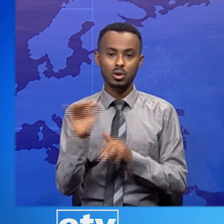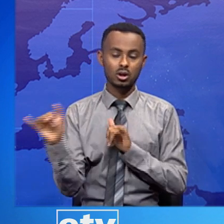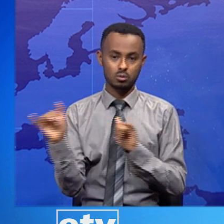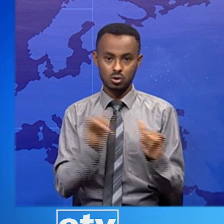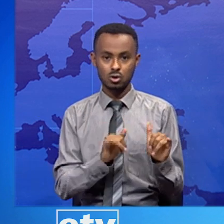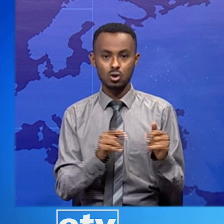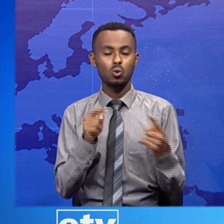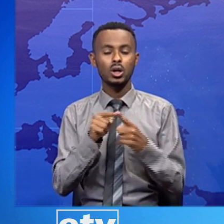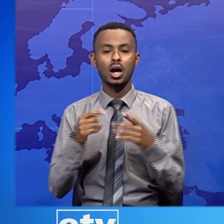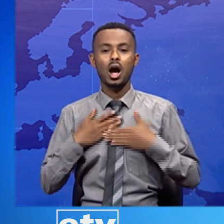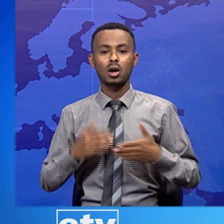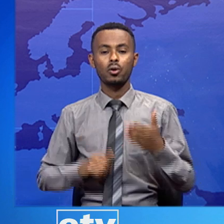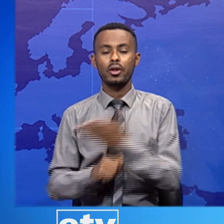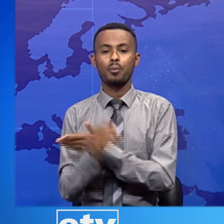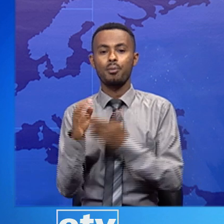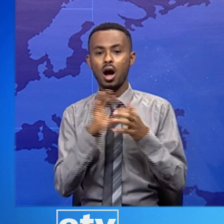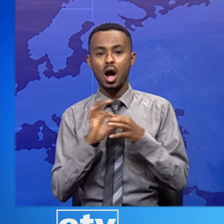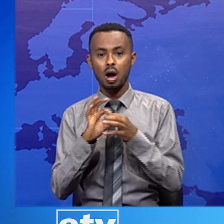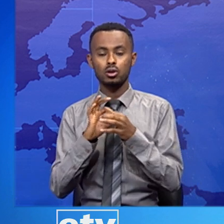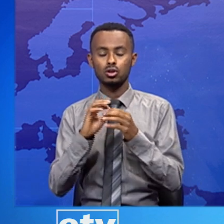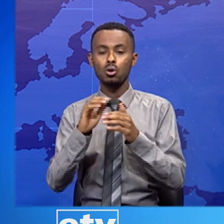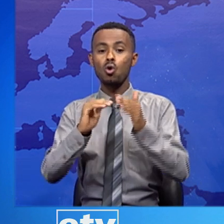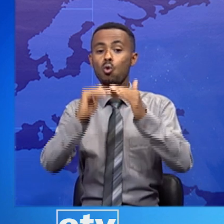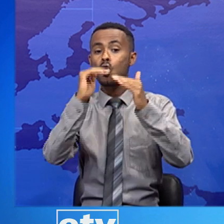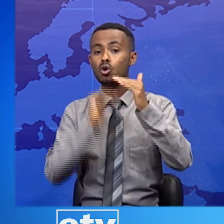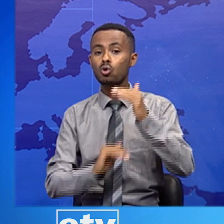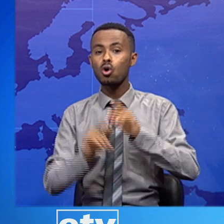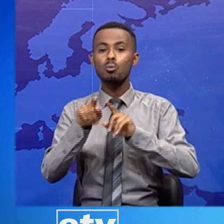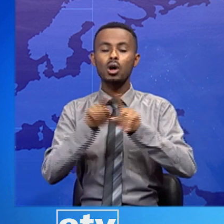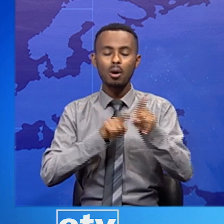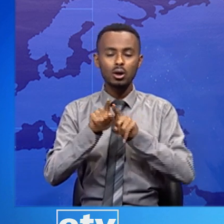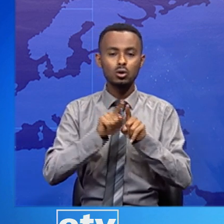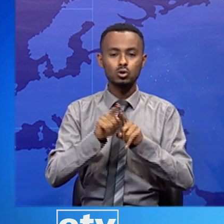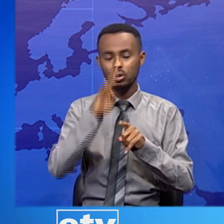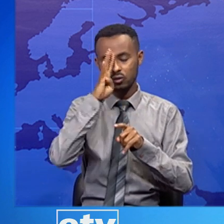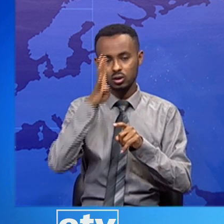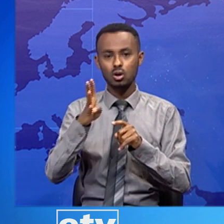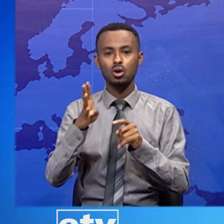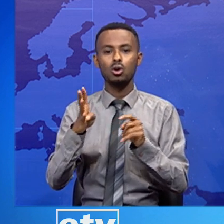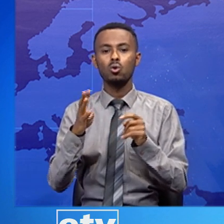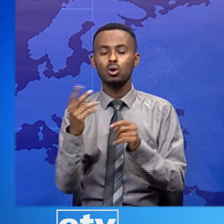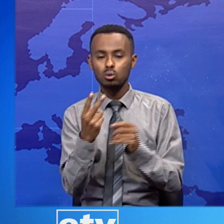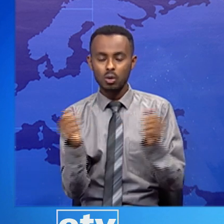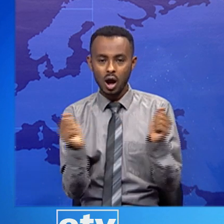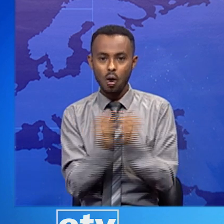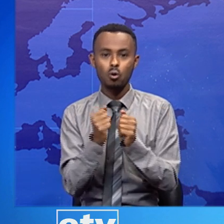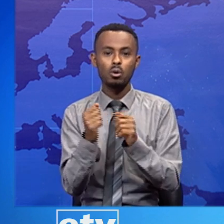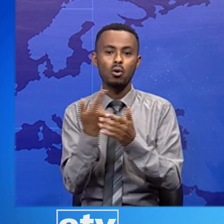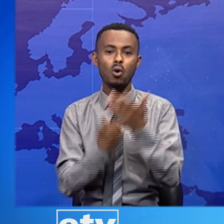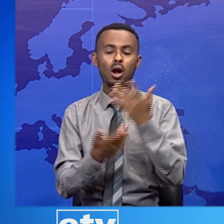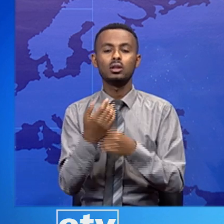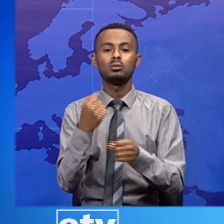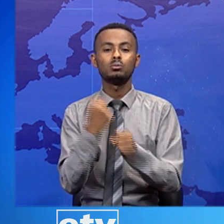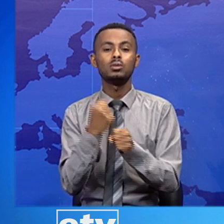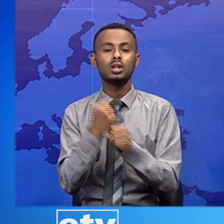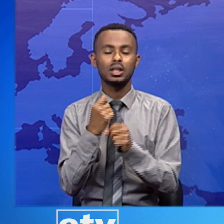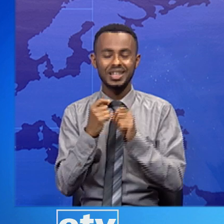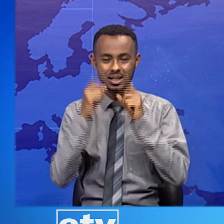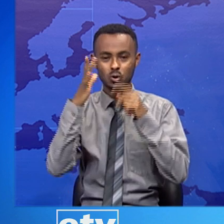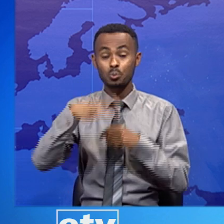ጉዳተኞች ወደ አካል ጉዳተኛ ማህበረሰብ መግባባቶችን መጠቀማቶችን ድርጅቶች ጋር